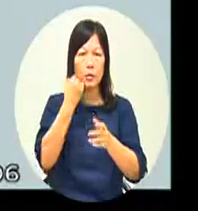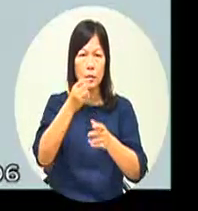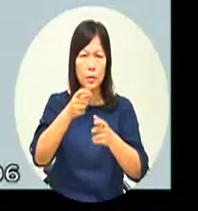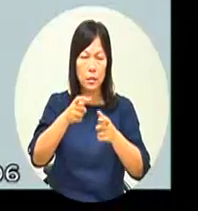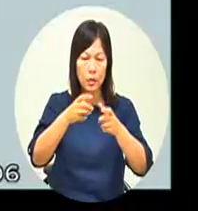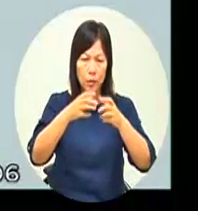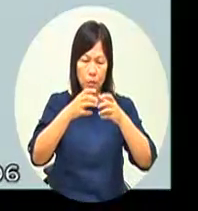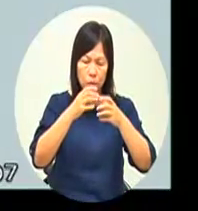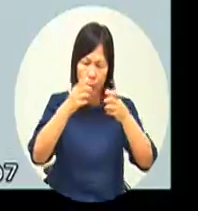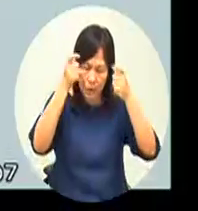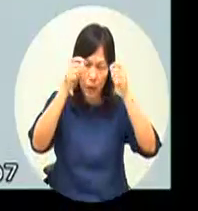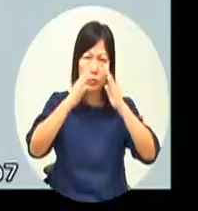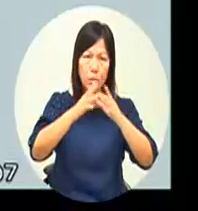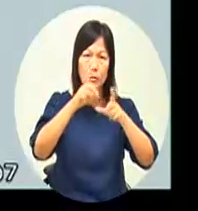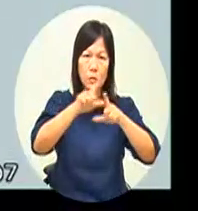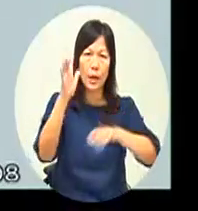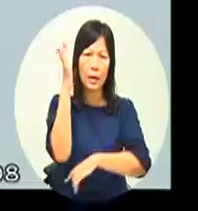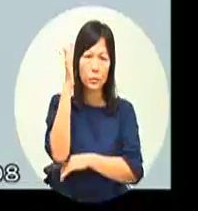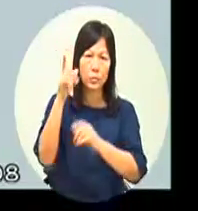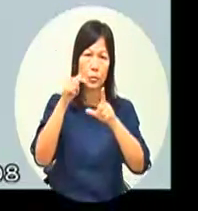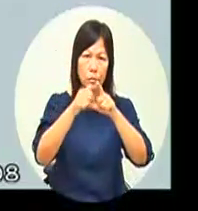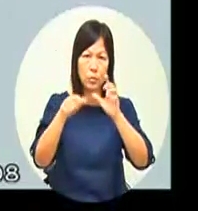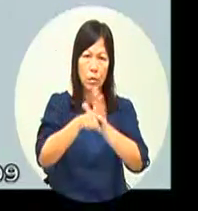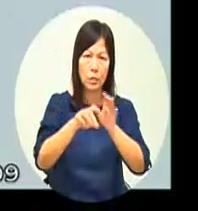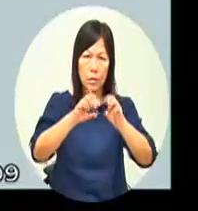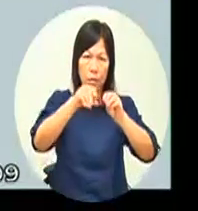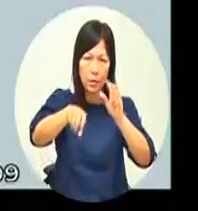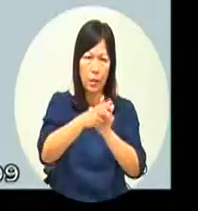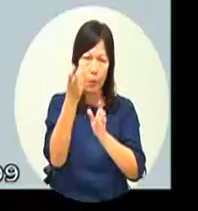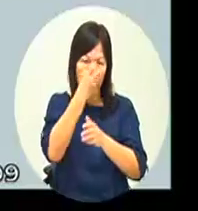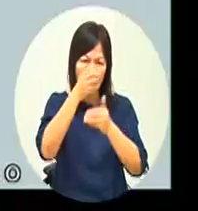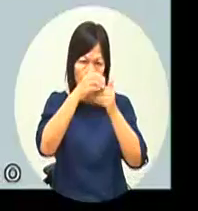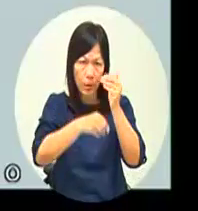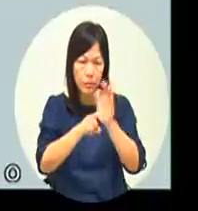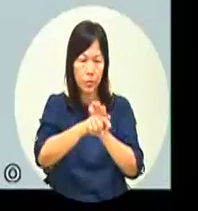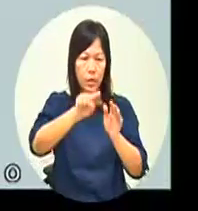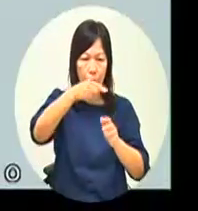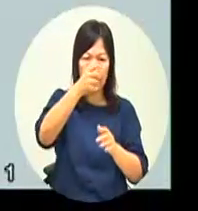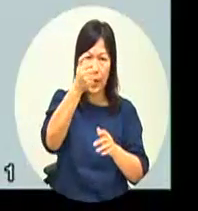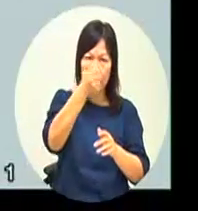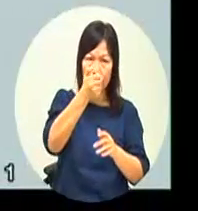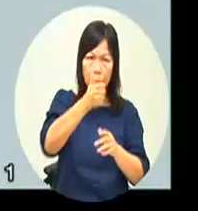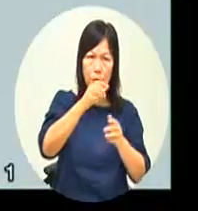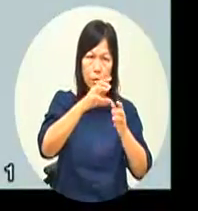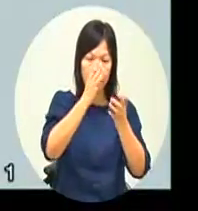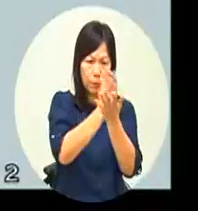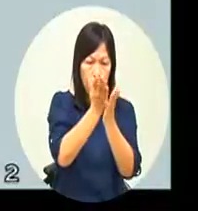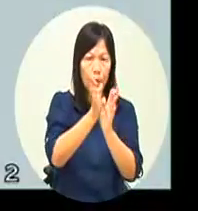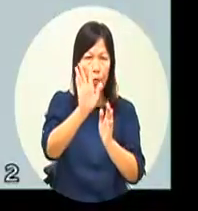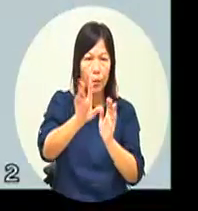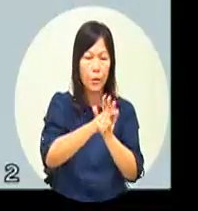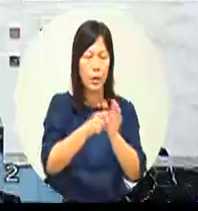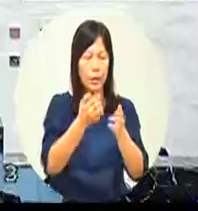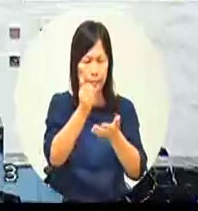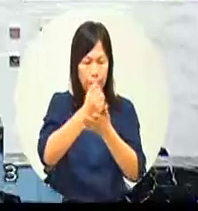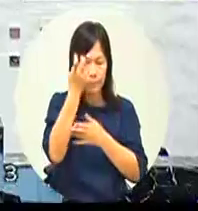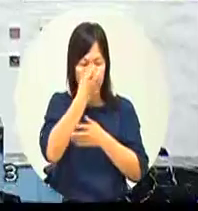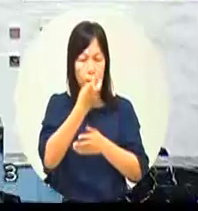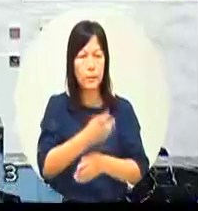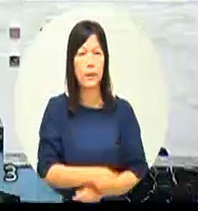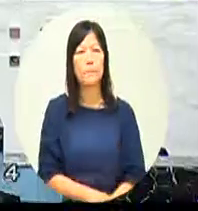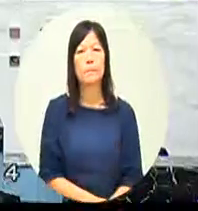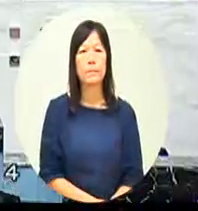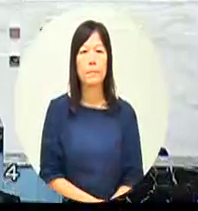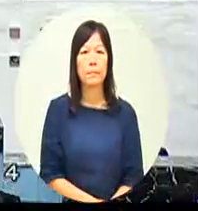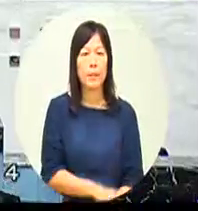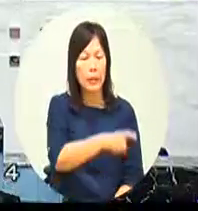减送高雄市大树区公所场地使用管理规则105份，请查照，请讨论。 各位同仁们意